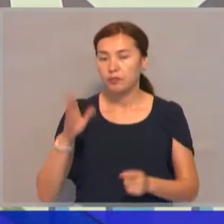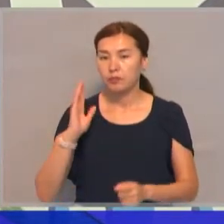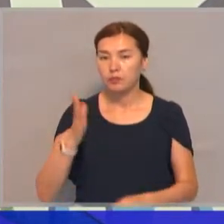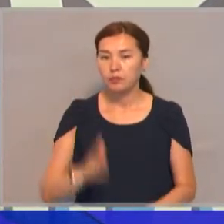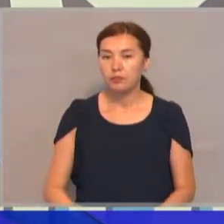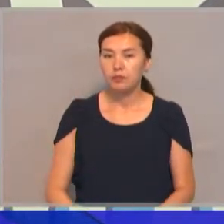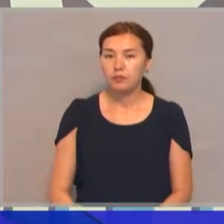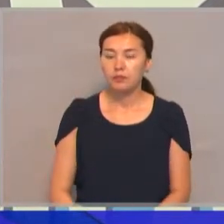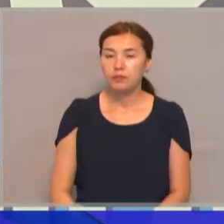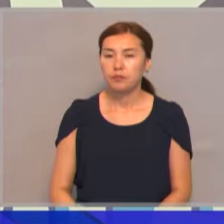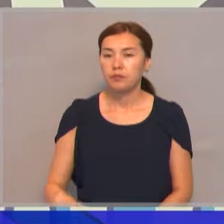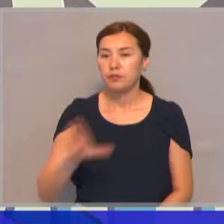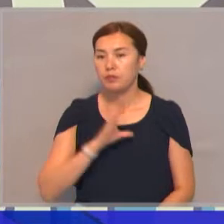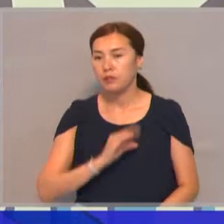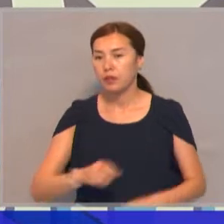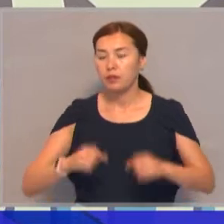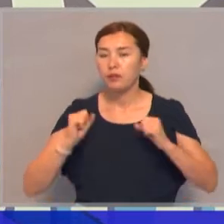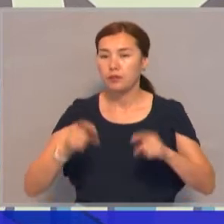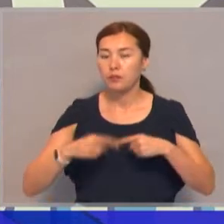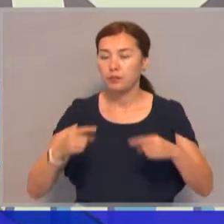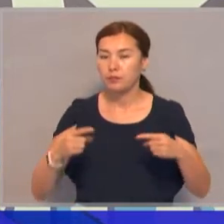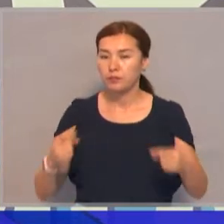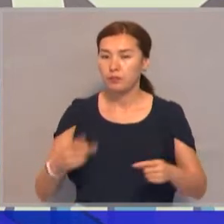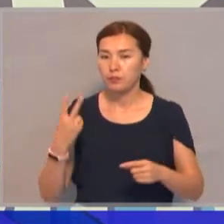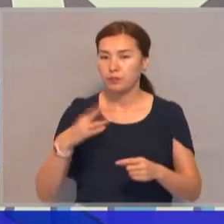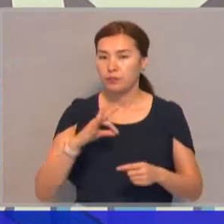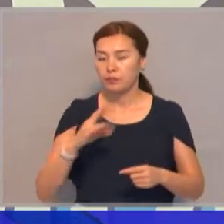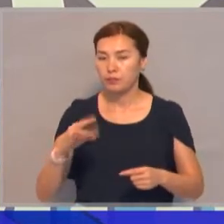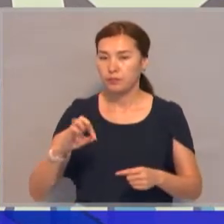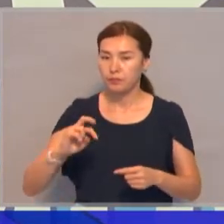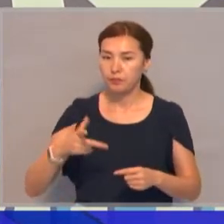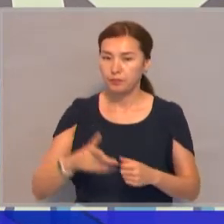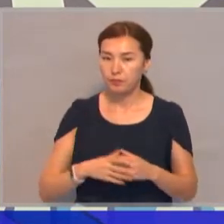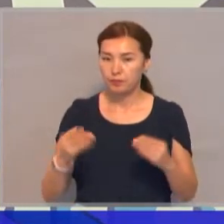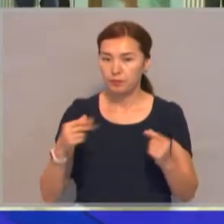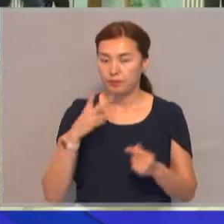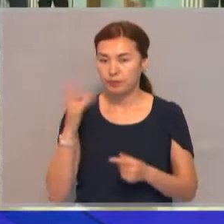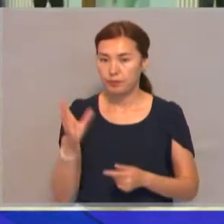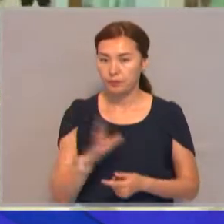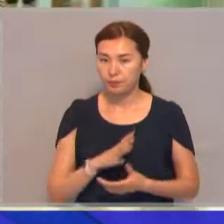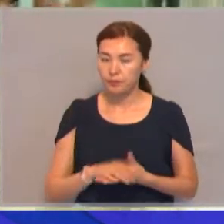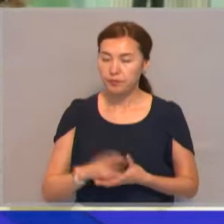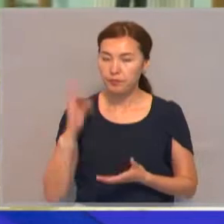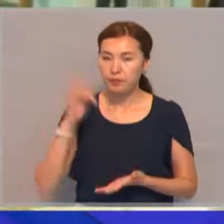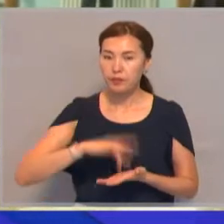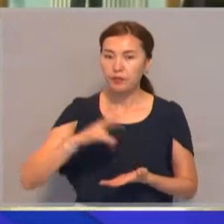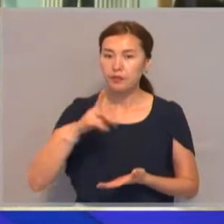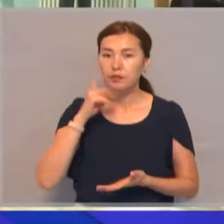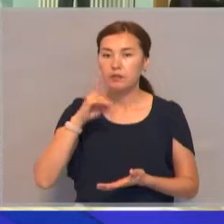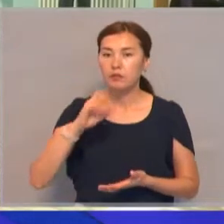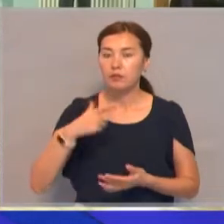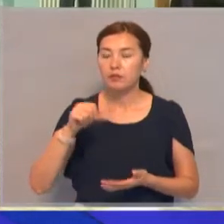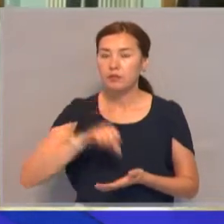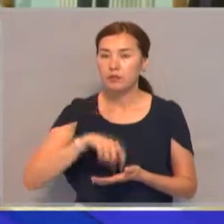өтетін боламыз. Әр спорттың түрі бойынша 20 миллион теңге ақша қаралып отыр. Шымкент жастар лигасы